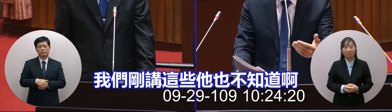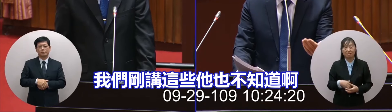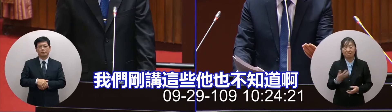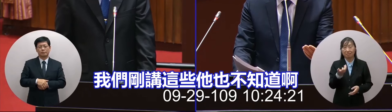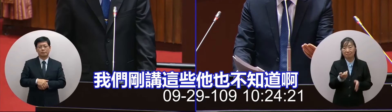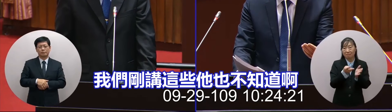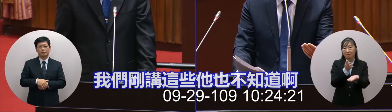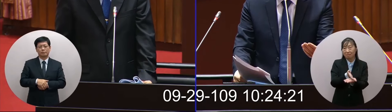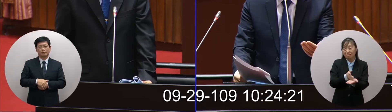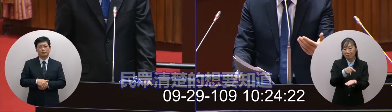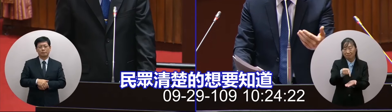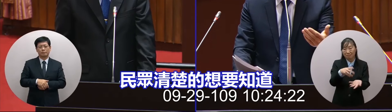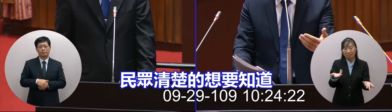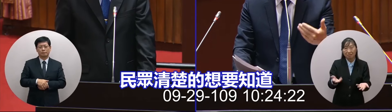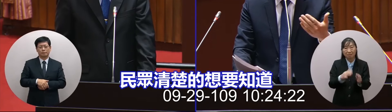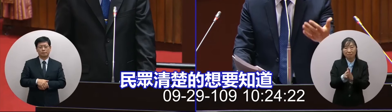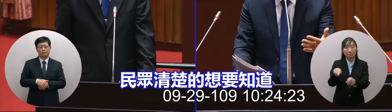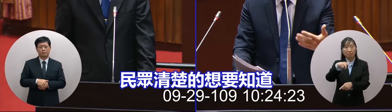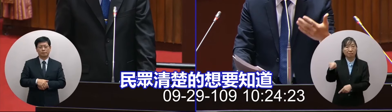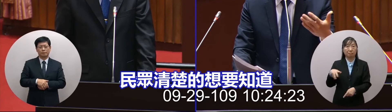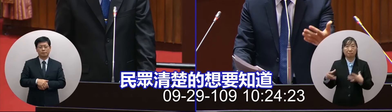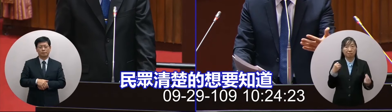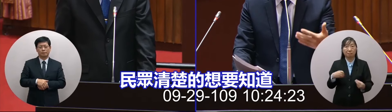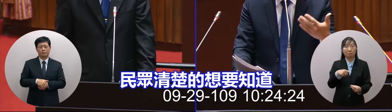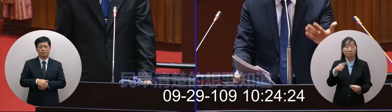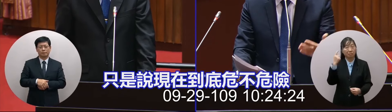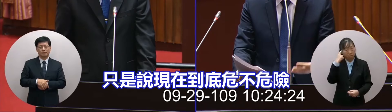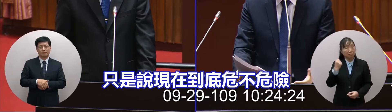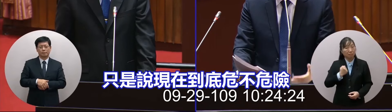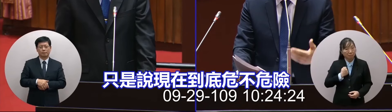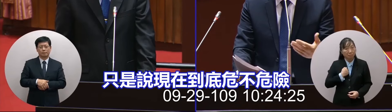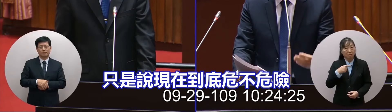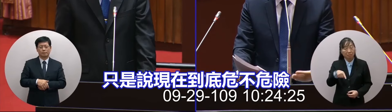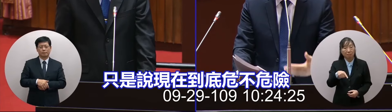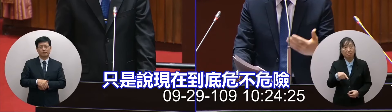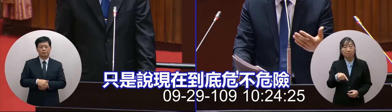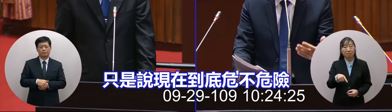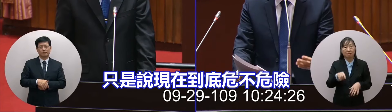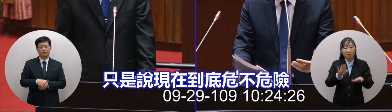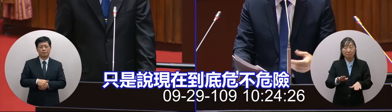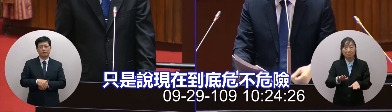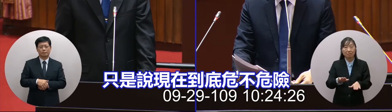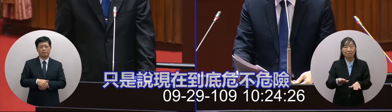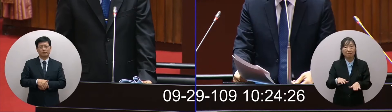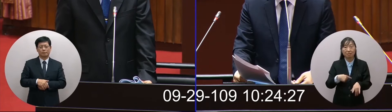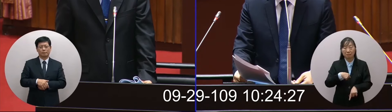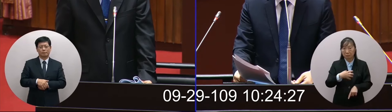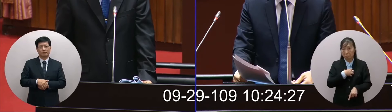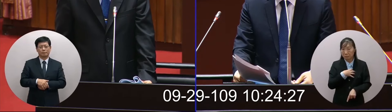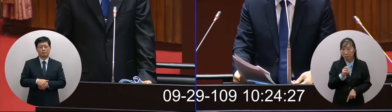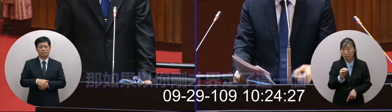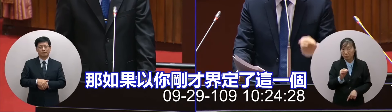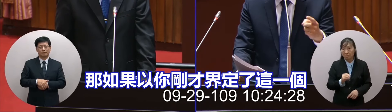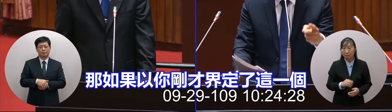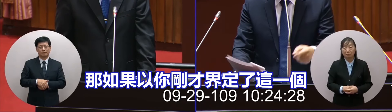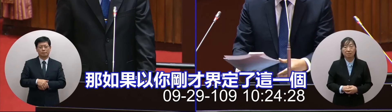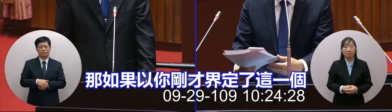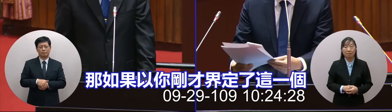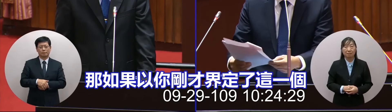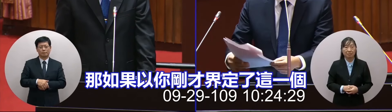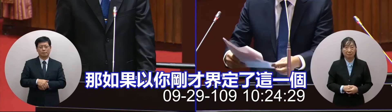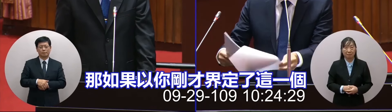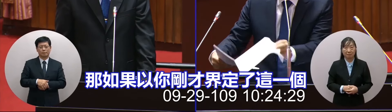刚讲这些，他也不知道啊。民众清楚的想要知道，只是说现在到底危不危险？那如